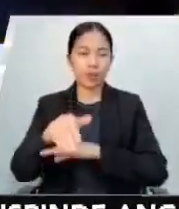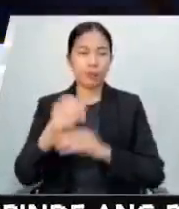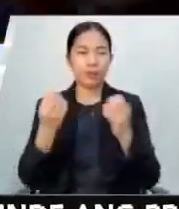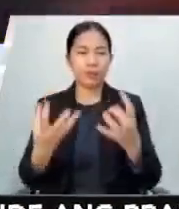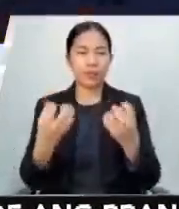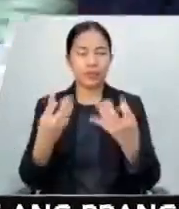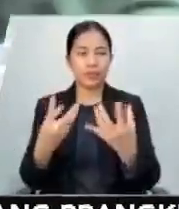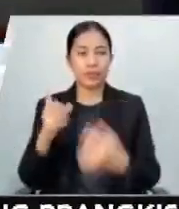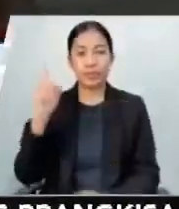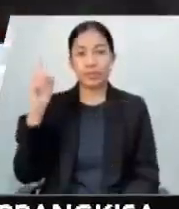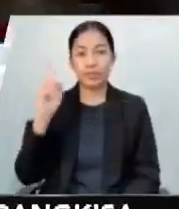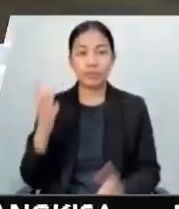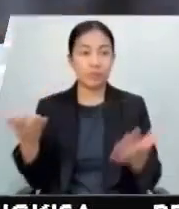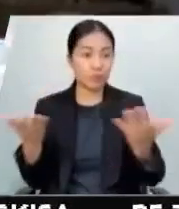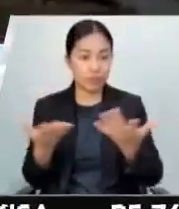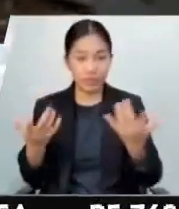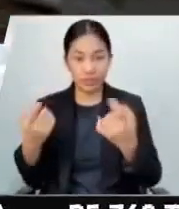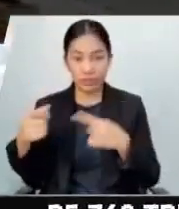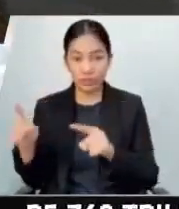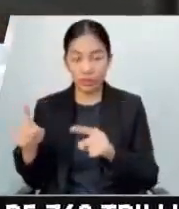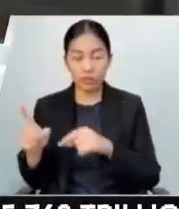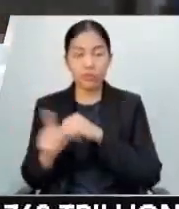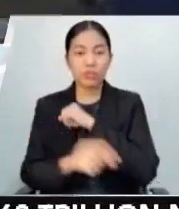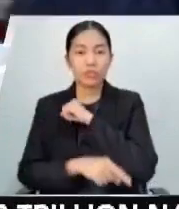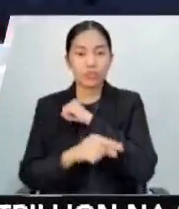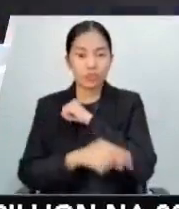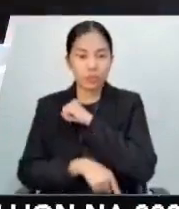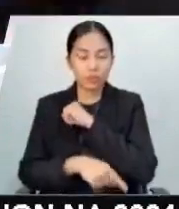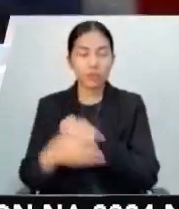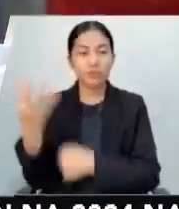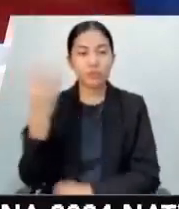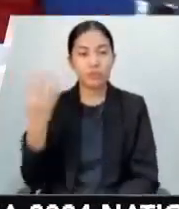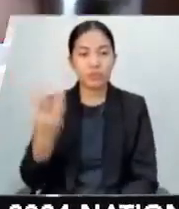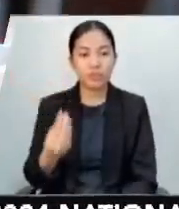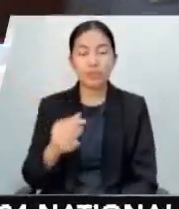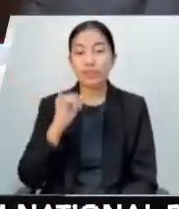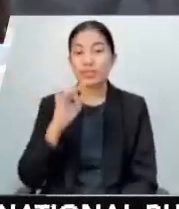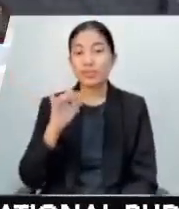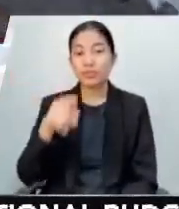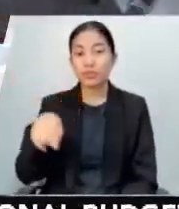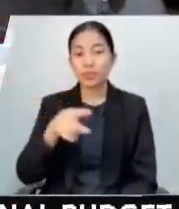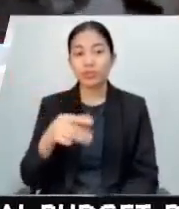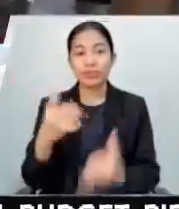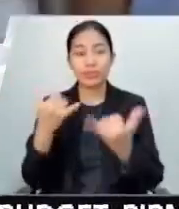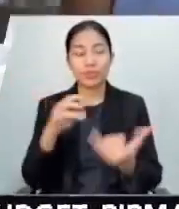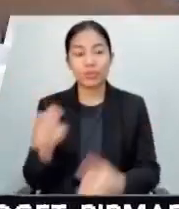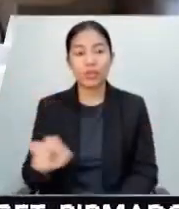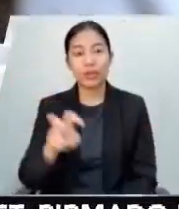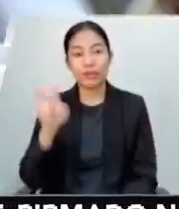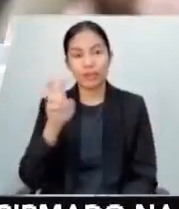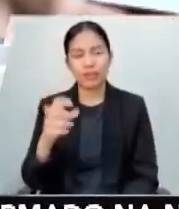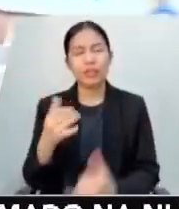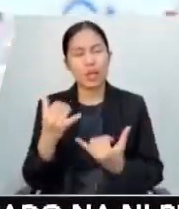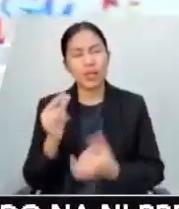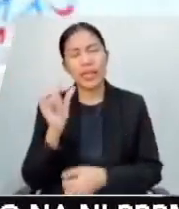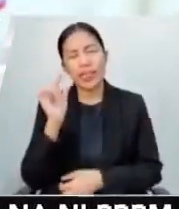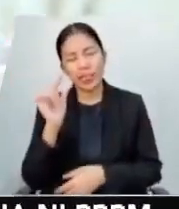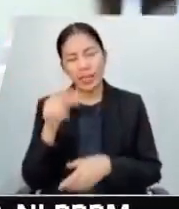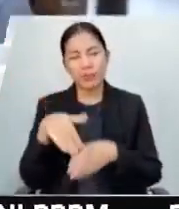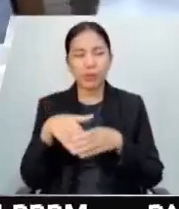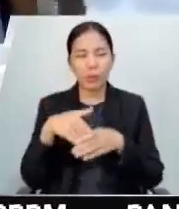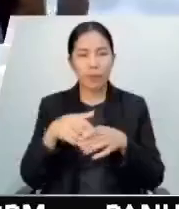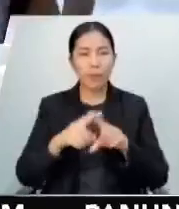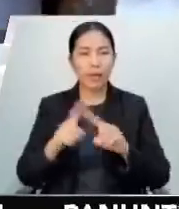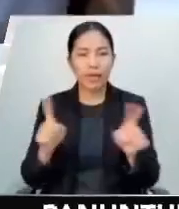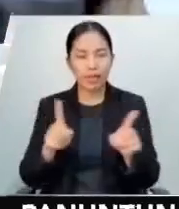ng Quezon at saka sa Batangas. So kung ngayon kayo babiyahe, medyo mas maluwag pa ng konti. Pero sa hapon po, magbaon na po